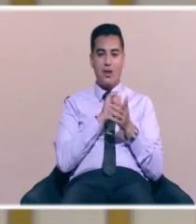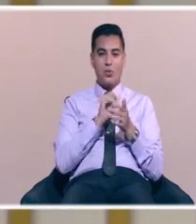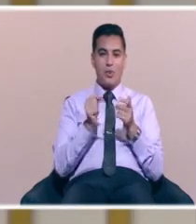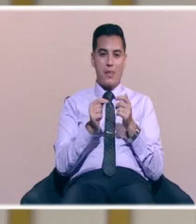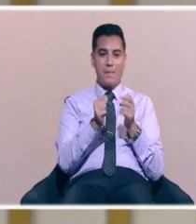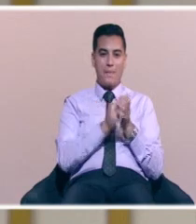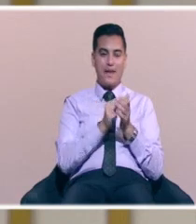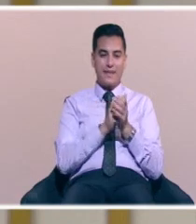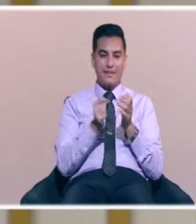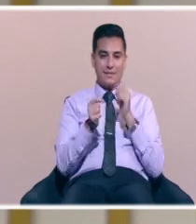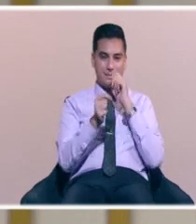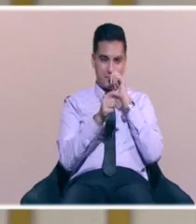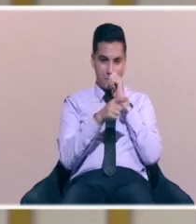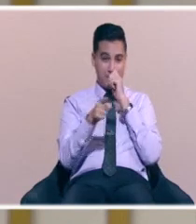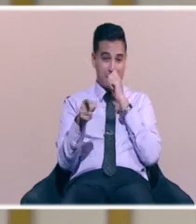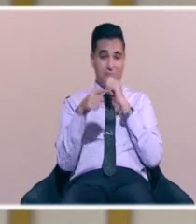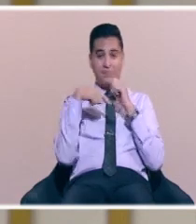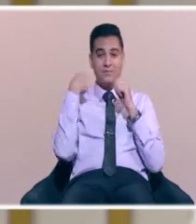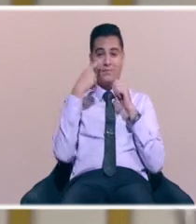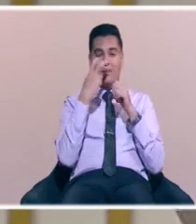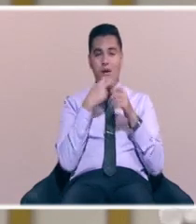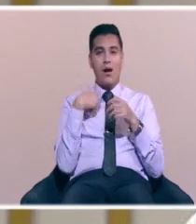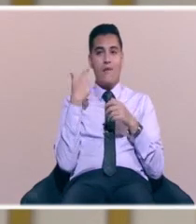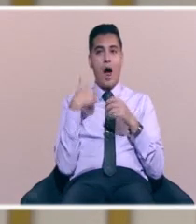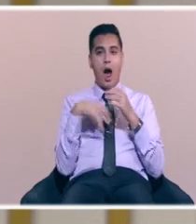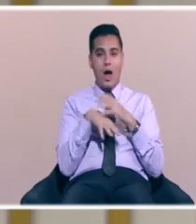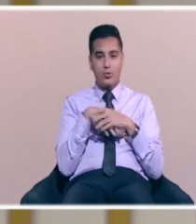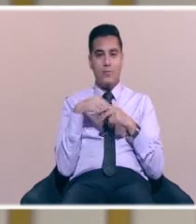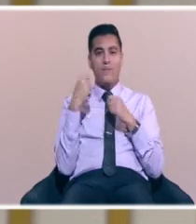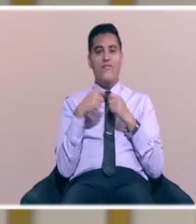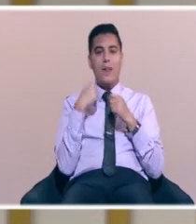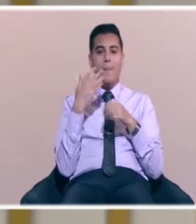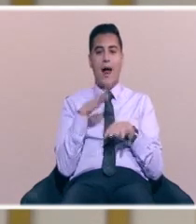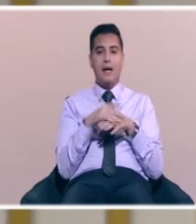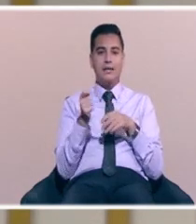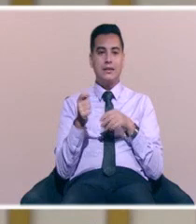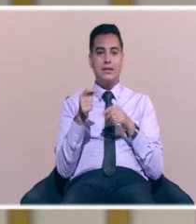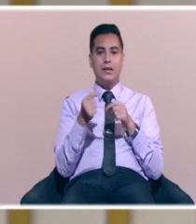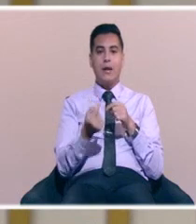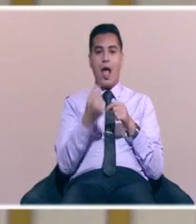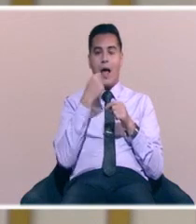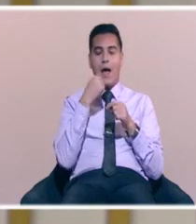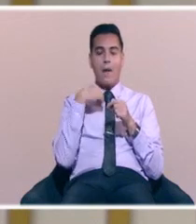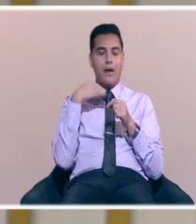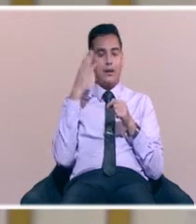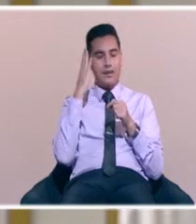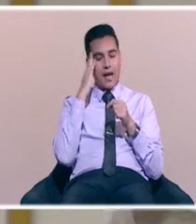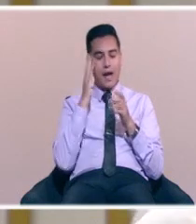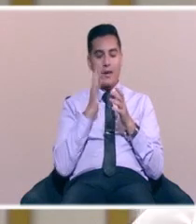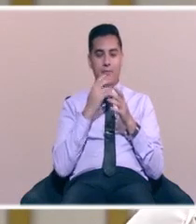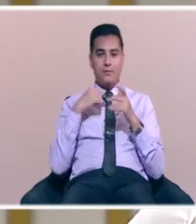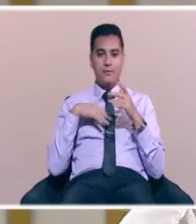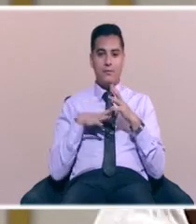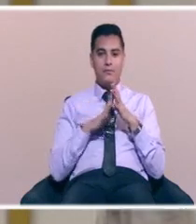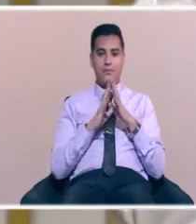عندي فكرة زي سبايدر مان كده، لما قرصه عنكبوت فبقى يطلع خيوط، فقلت أبو دقيق ده هيخش في بقه وهو نايم فينزل هيطلع دقيق